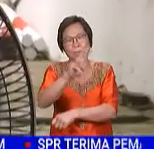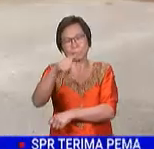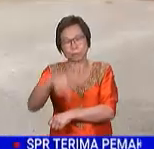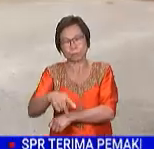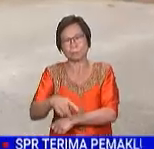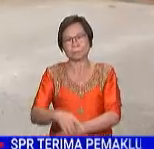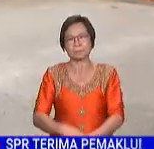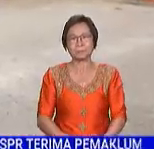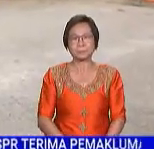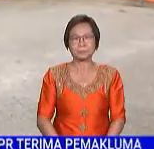hai hai